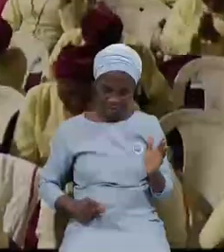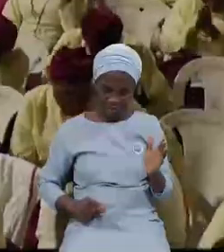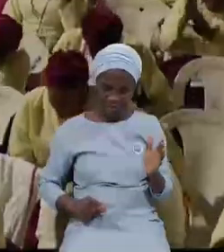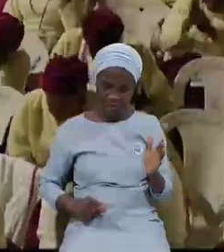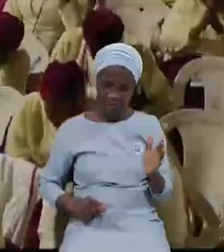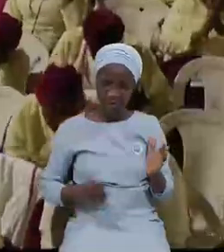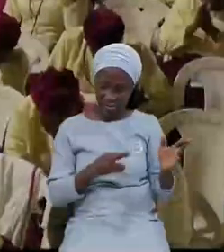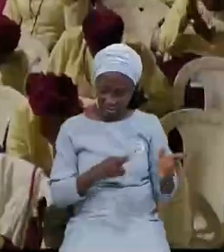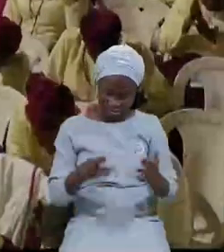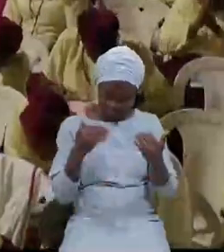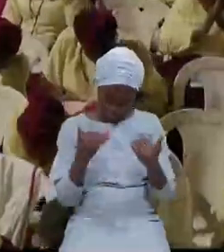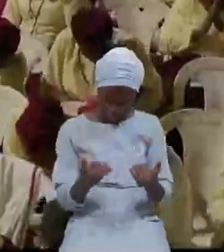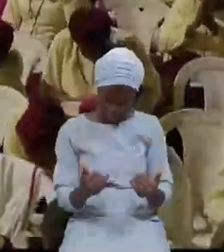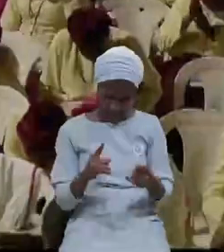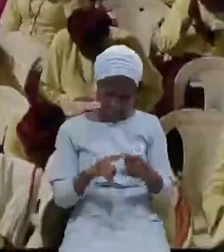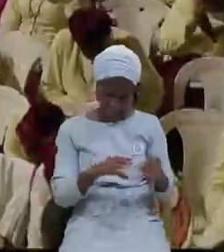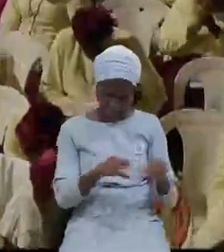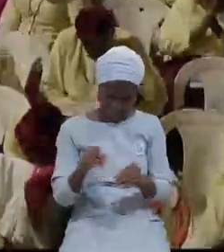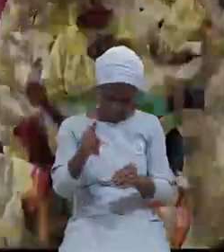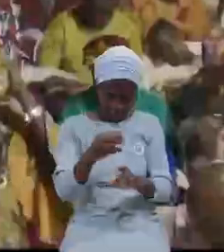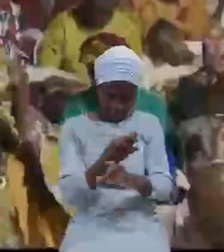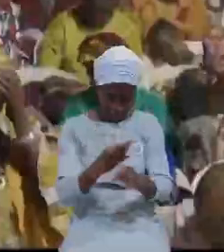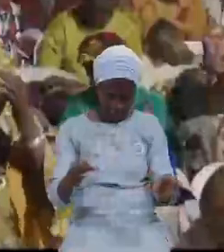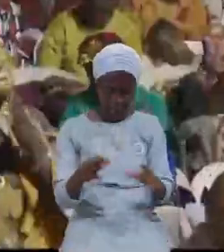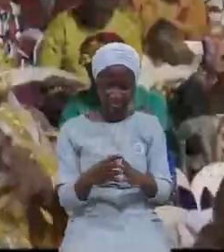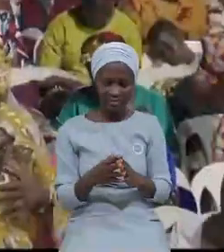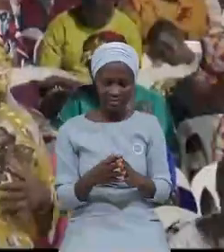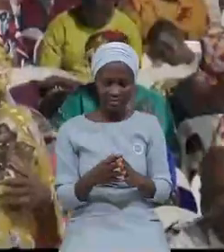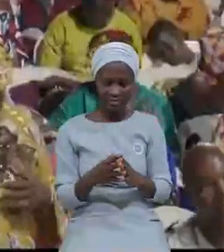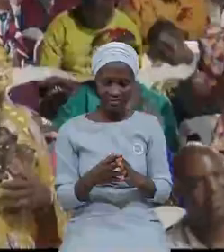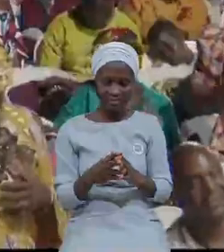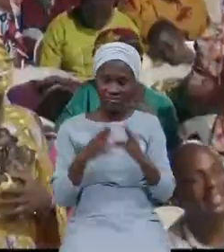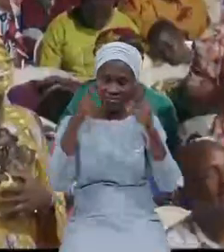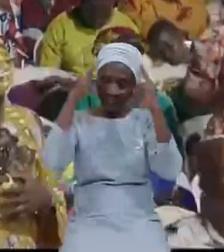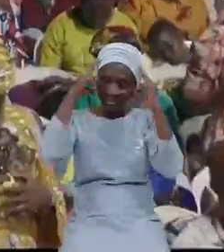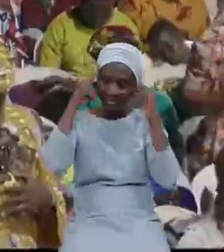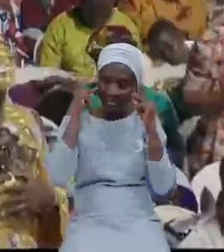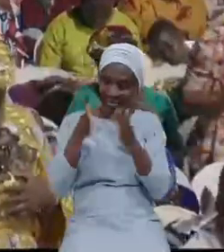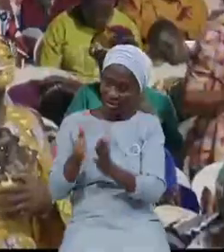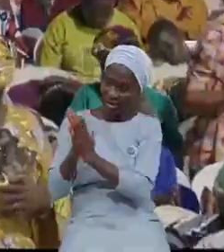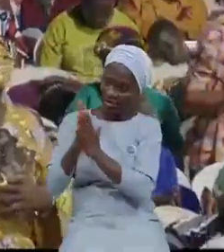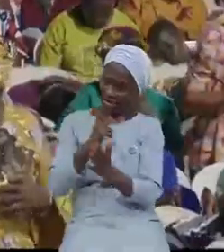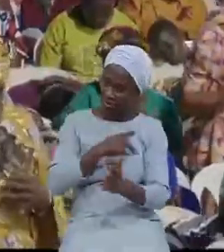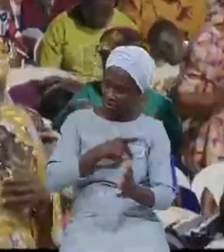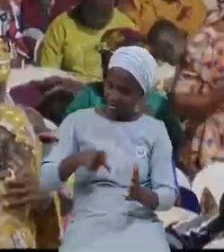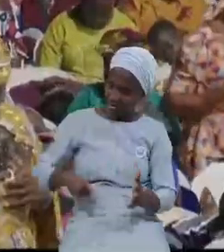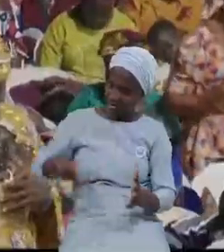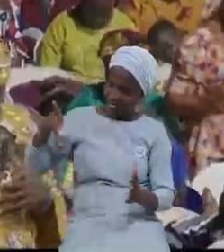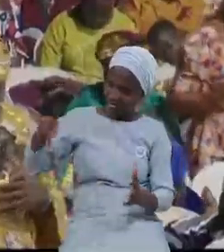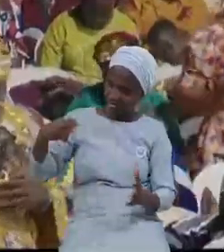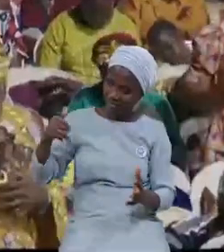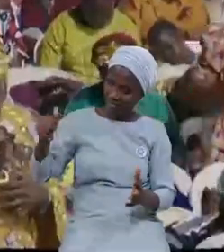et ça y est est prêt maintenant pour t'affranchir Moïse a demandé à Pharaon